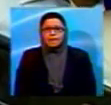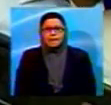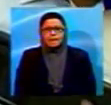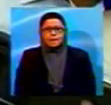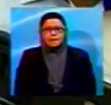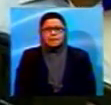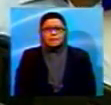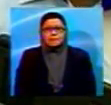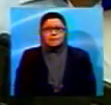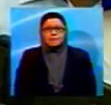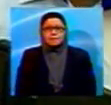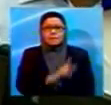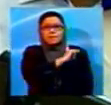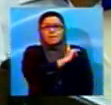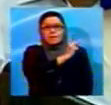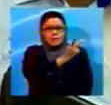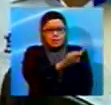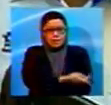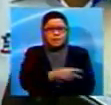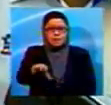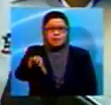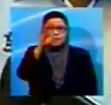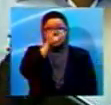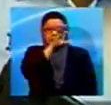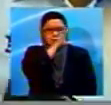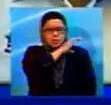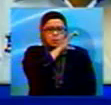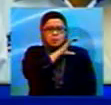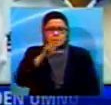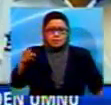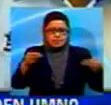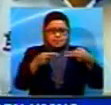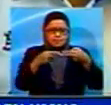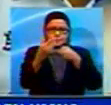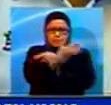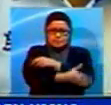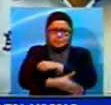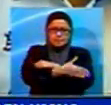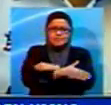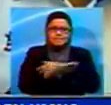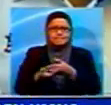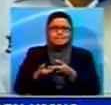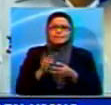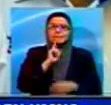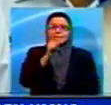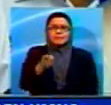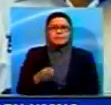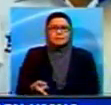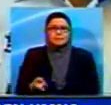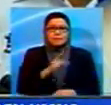ini kuasa melantik pengerusi Perhubungan negeri adalah terletak kepada Presiden